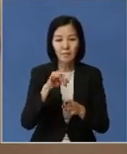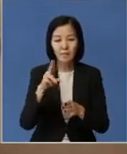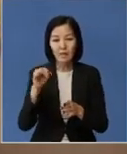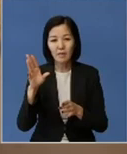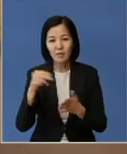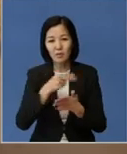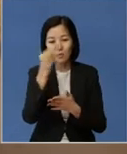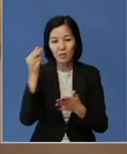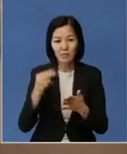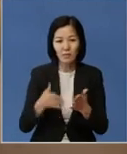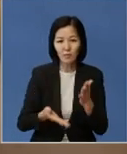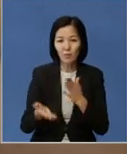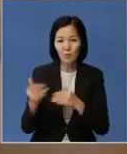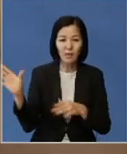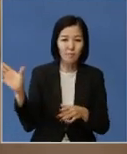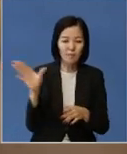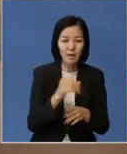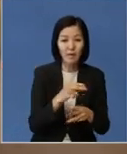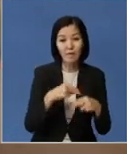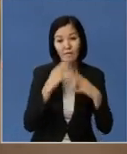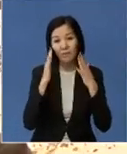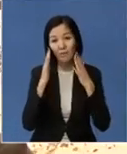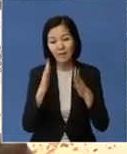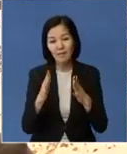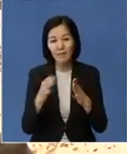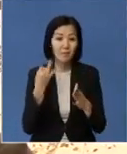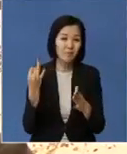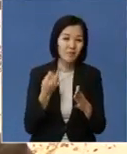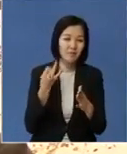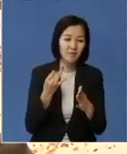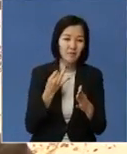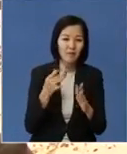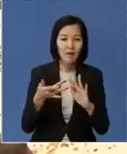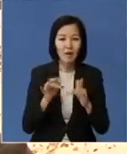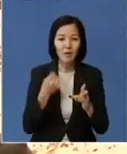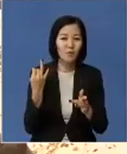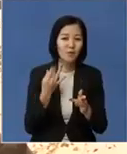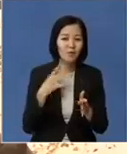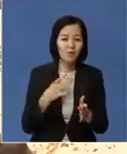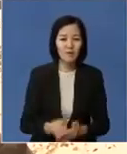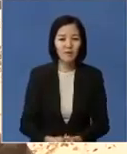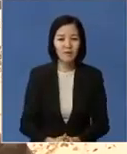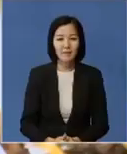пара-пар туынды. Өткен кеткен жолаушыларды ғана емес, әлеуметтік желі қолданушыларын да қызықтырып тұр.